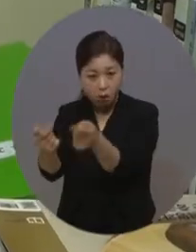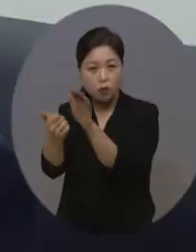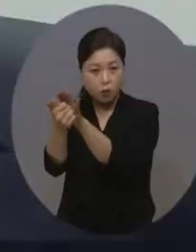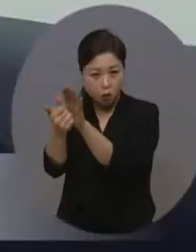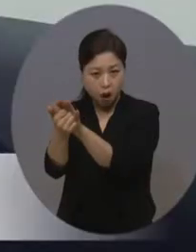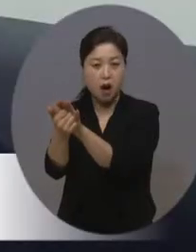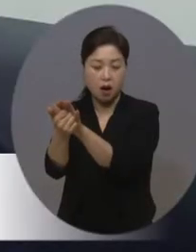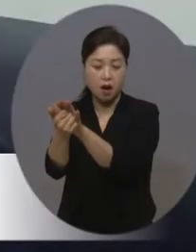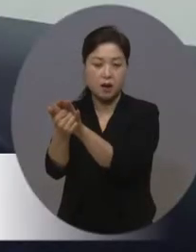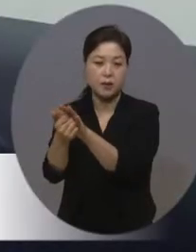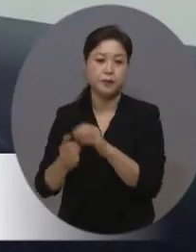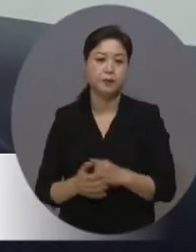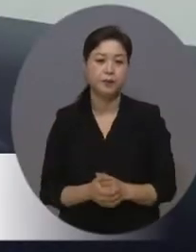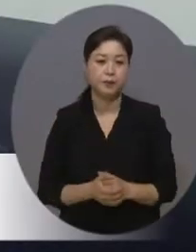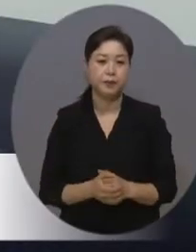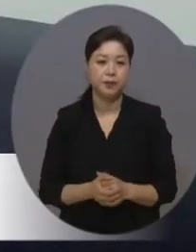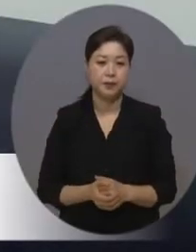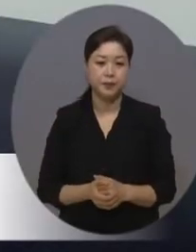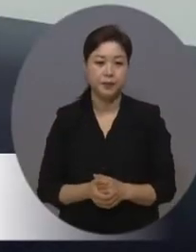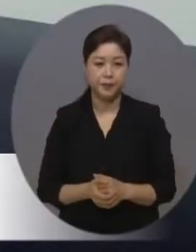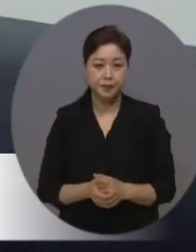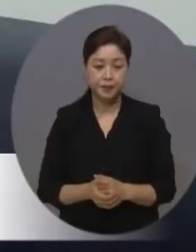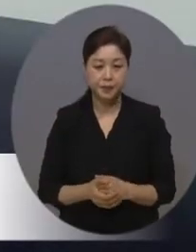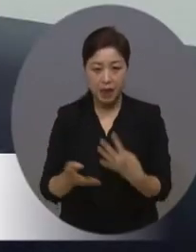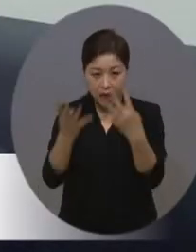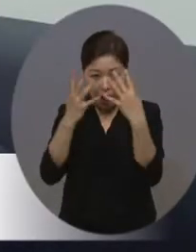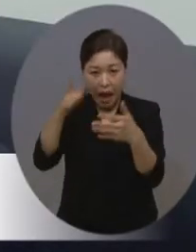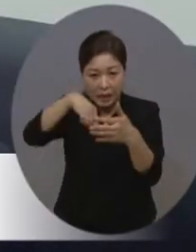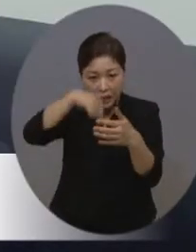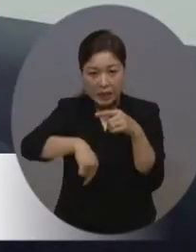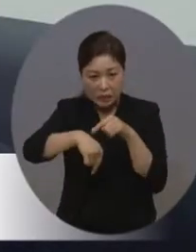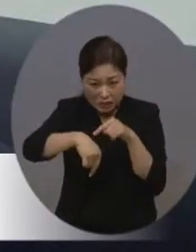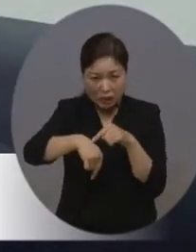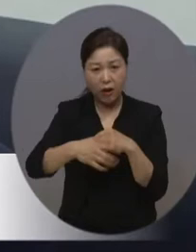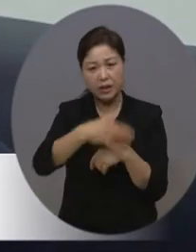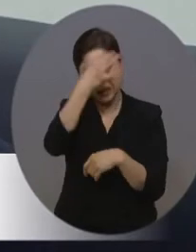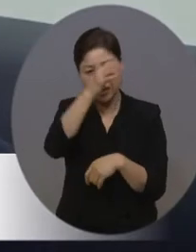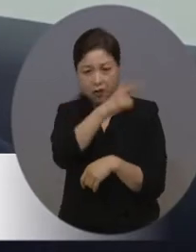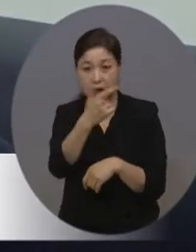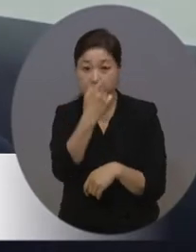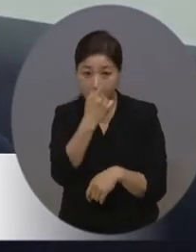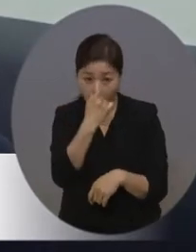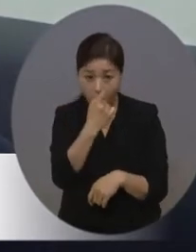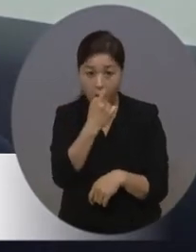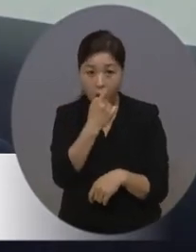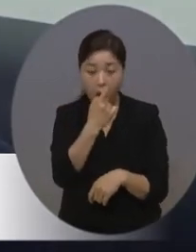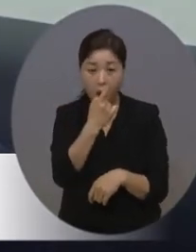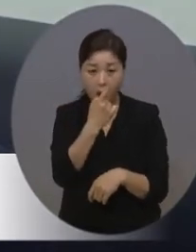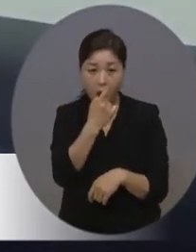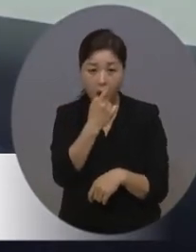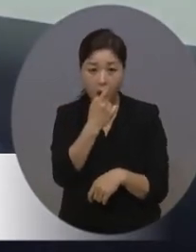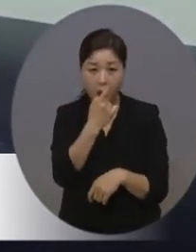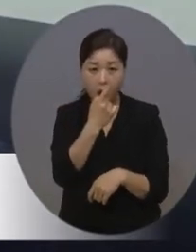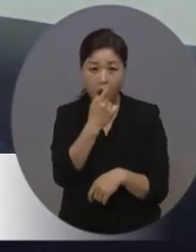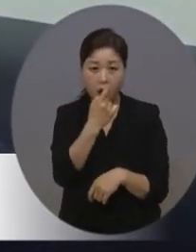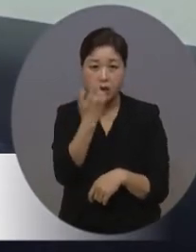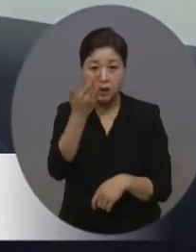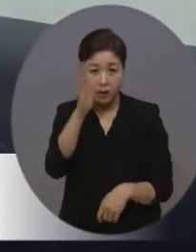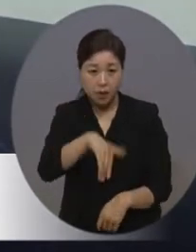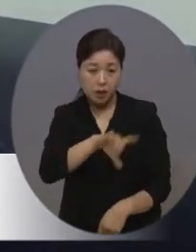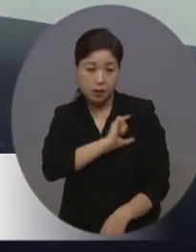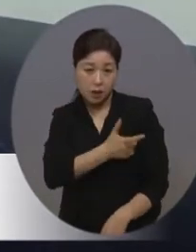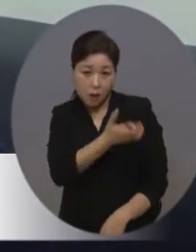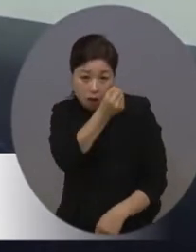주었습니다. 그곳에서는 기술을 여러 가지 가르치는데 그 기술 자격증을 가지고 나와서